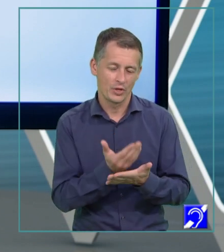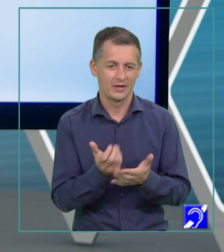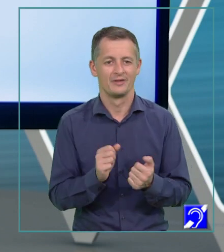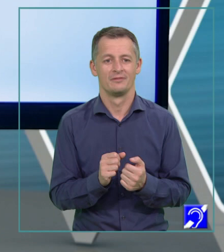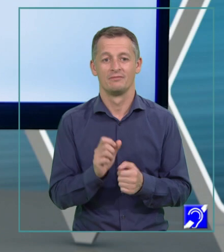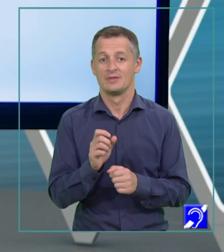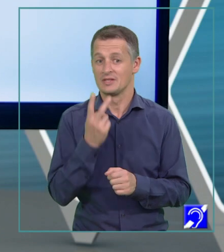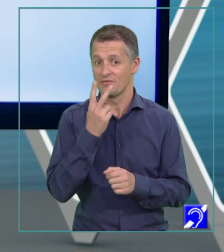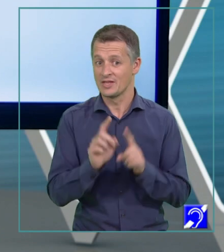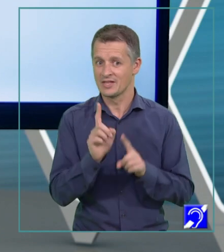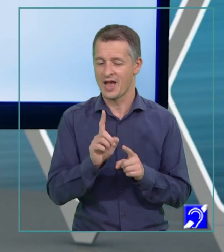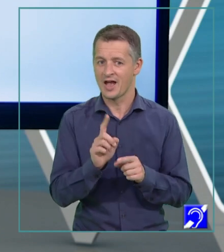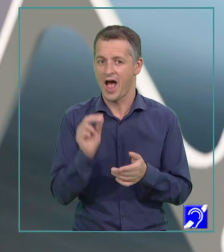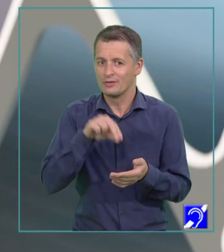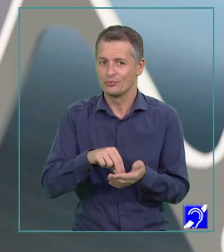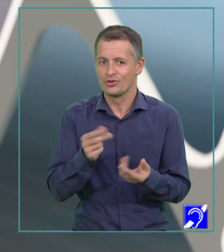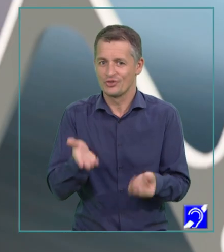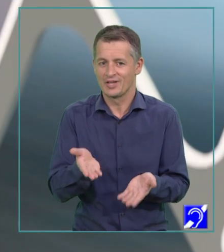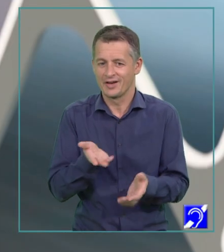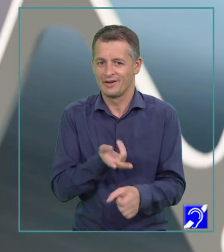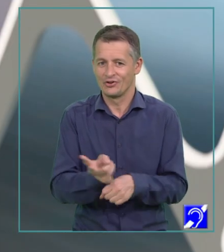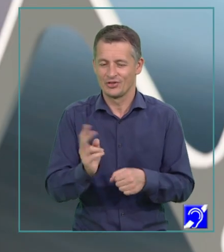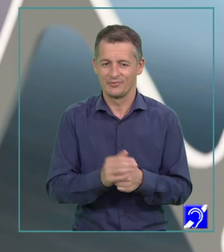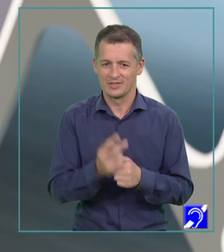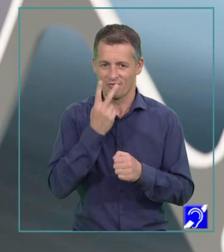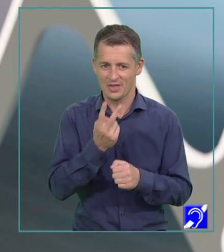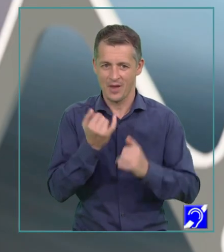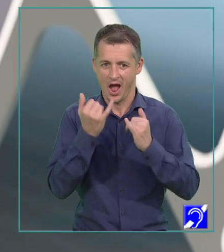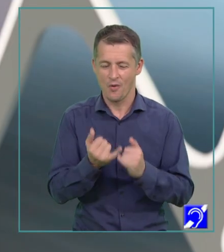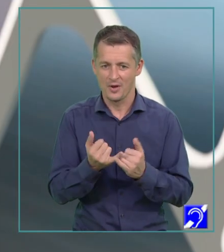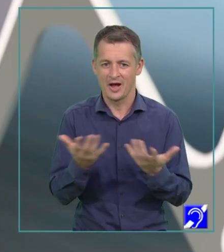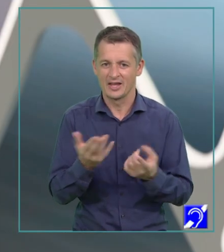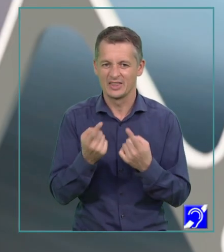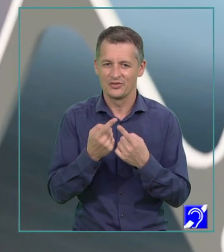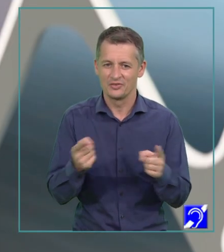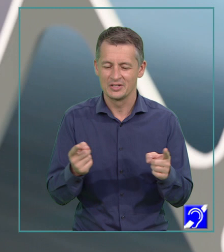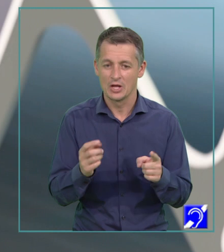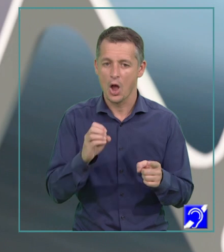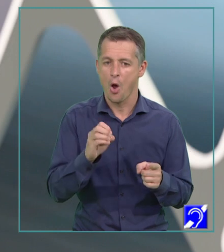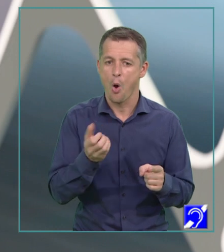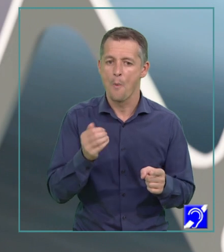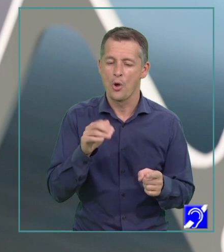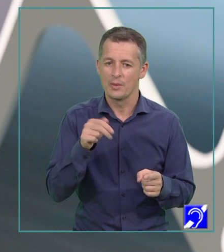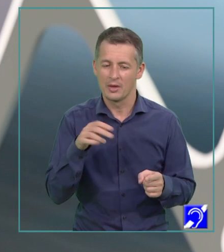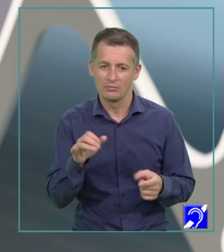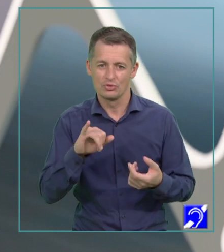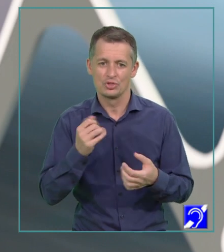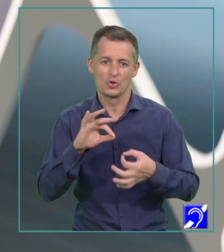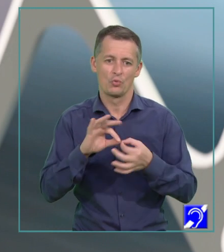s-au strecurat și astfel de greșeli. Haideți să vedem acum care ar fi diferența între omonime și